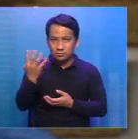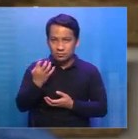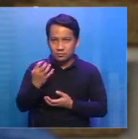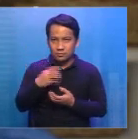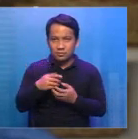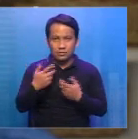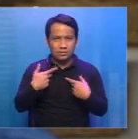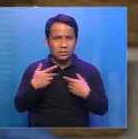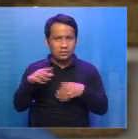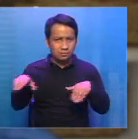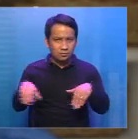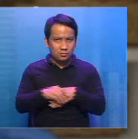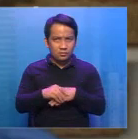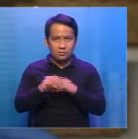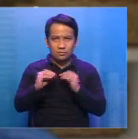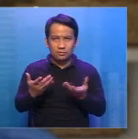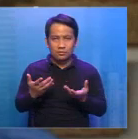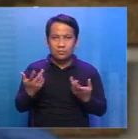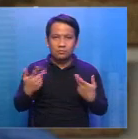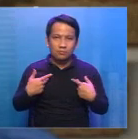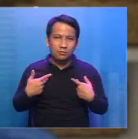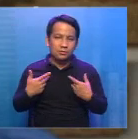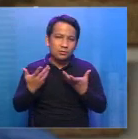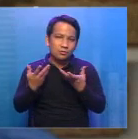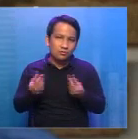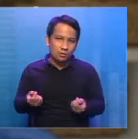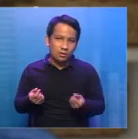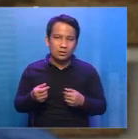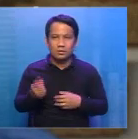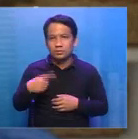ng will you marry me na wala sa amin yun.